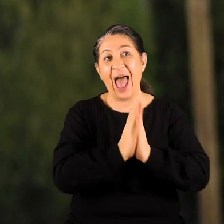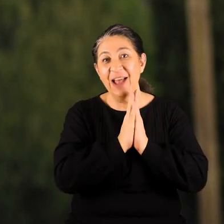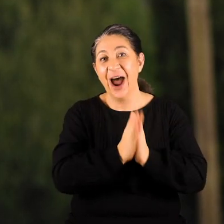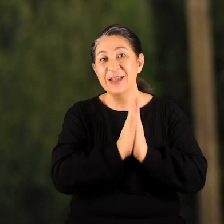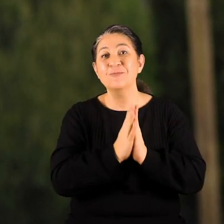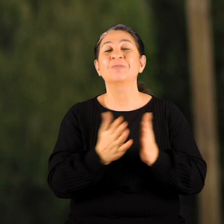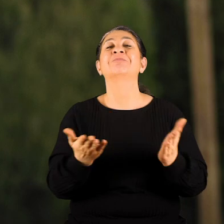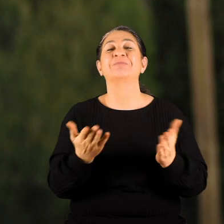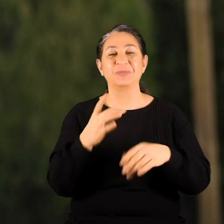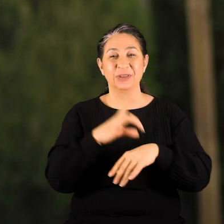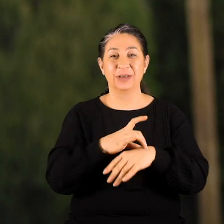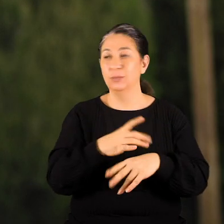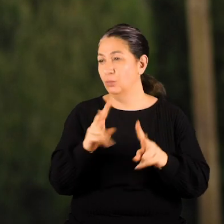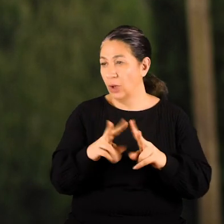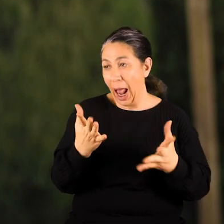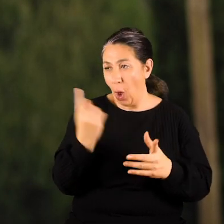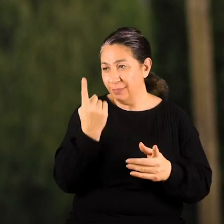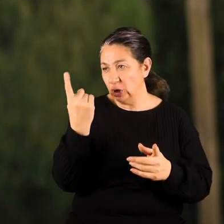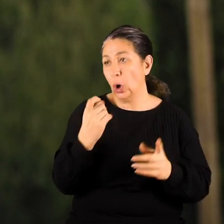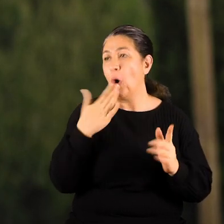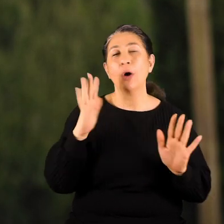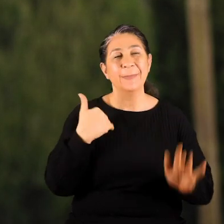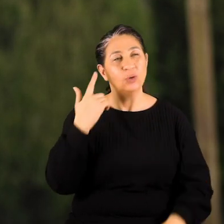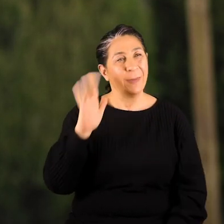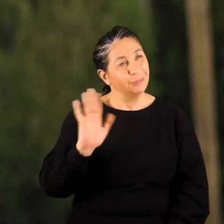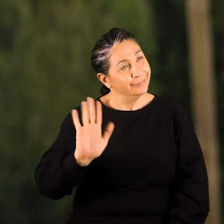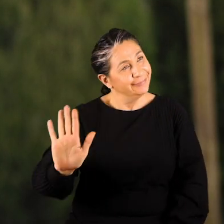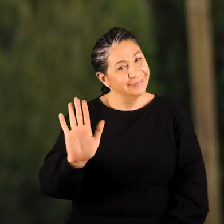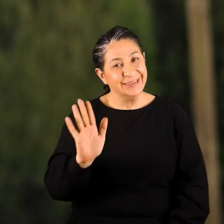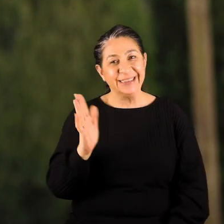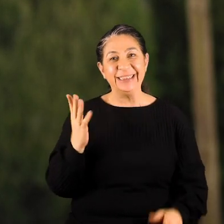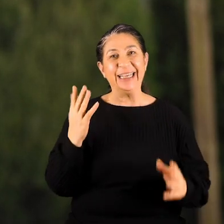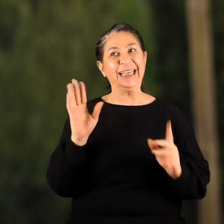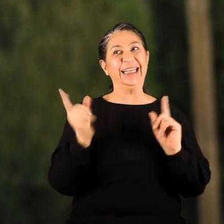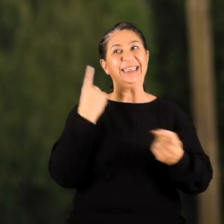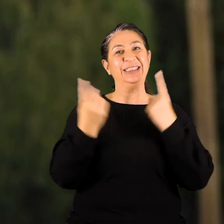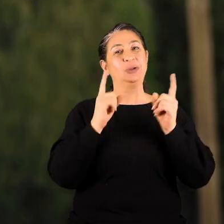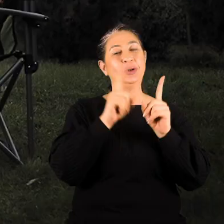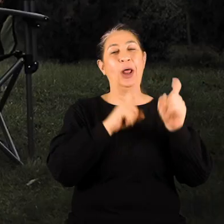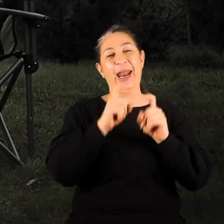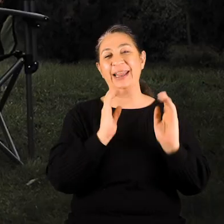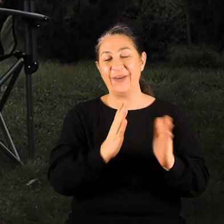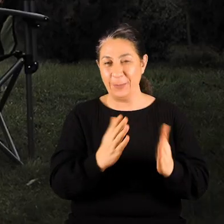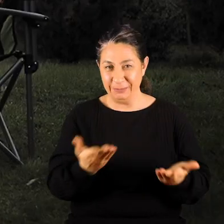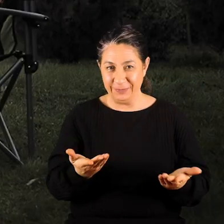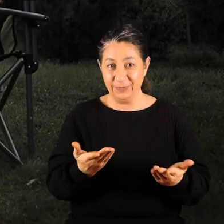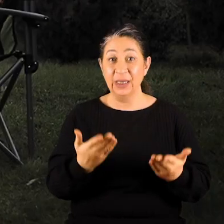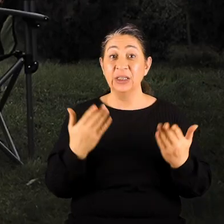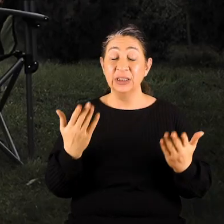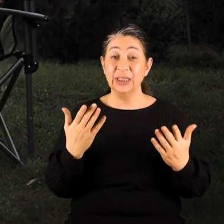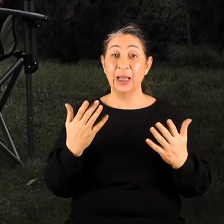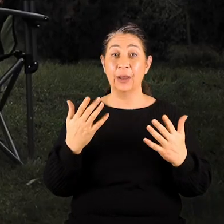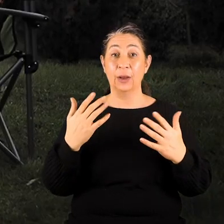yalvardım ya. Doktorum şey dedi, Müge hiç öyle bir soru almadım hayatımda dedi yani. İlginç sorulara devam. İşte